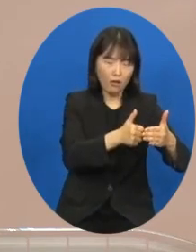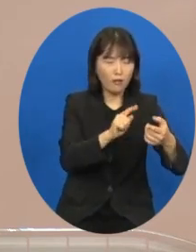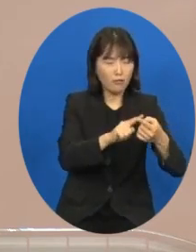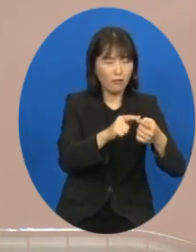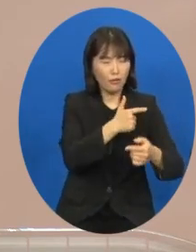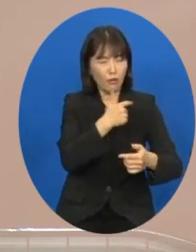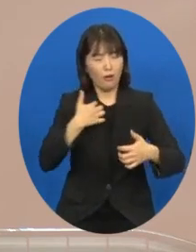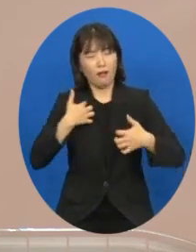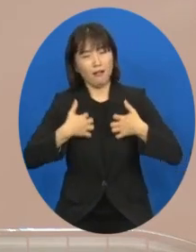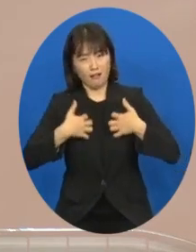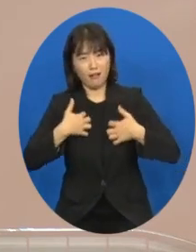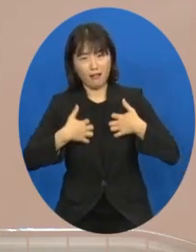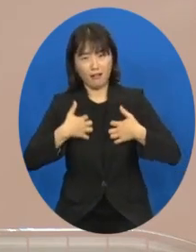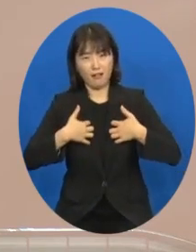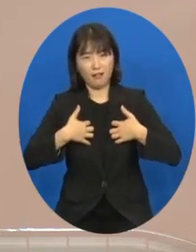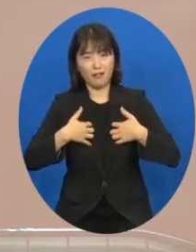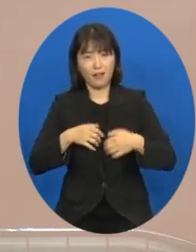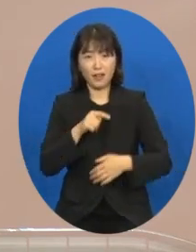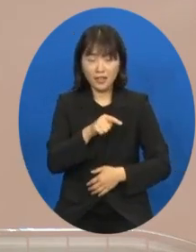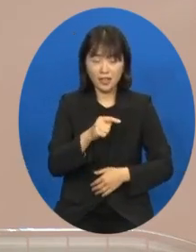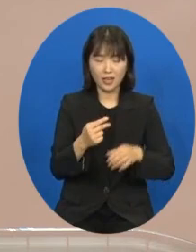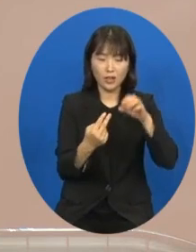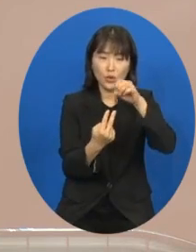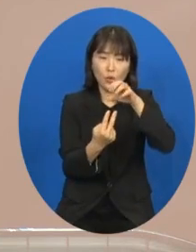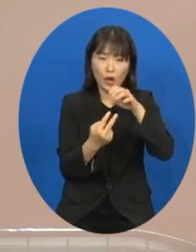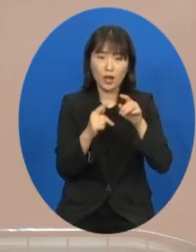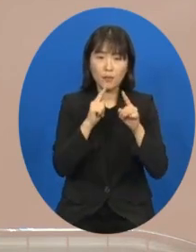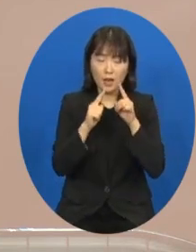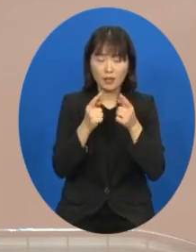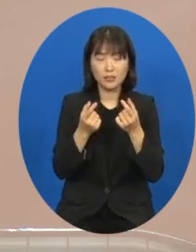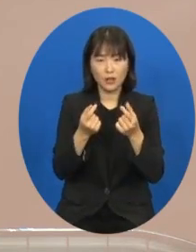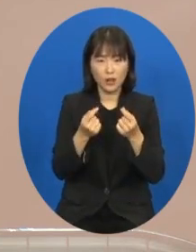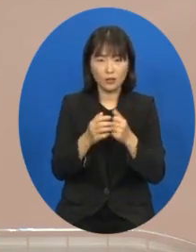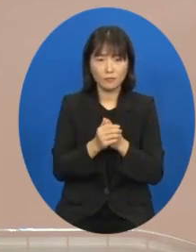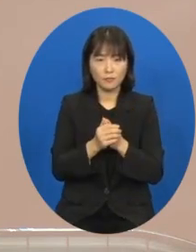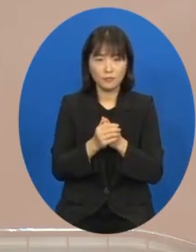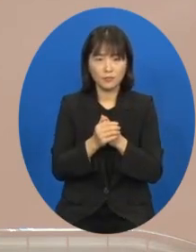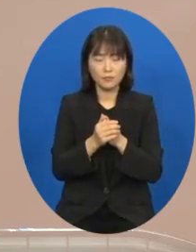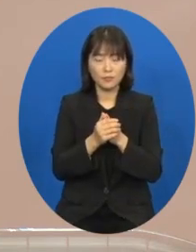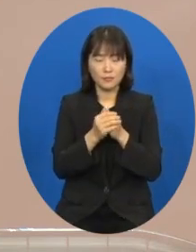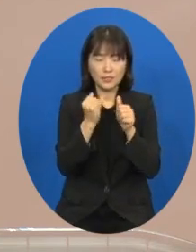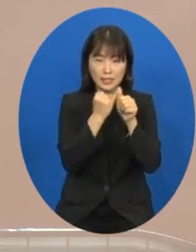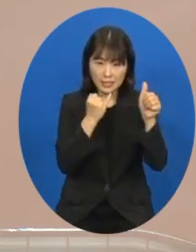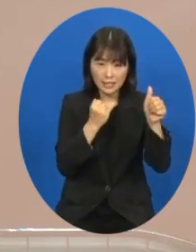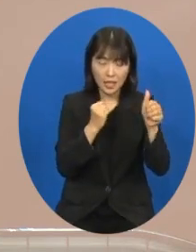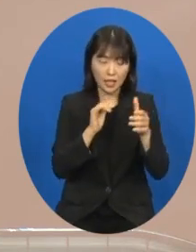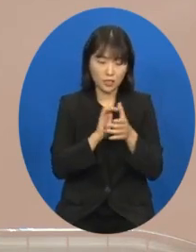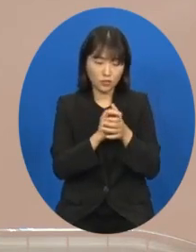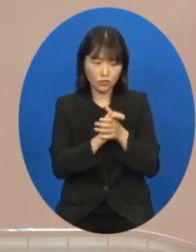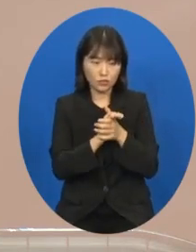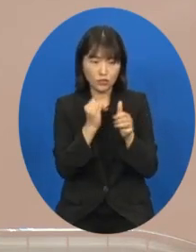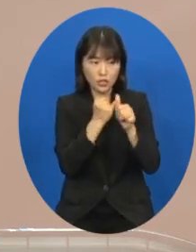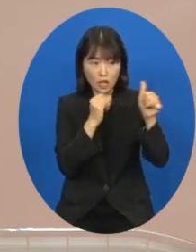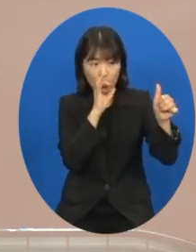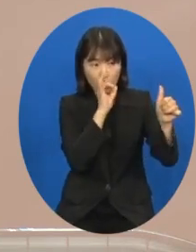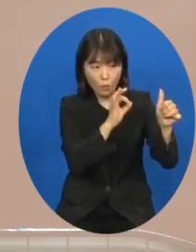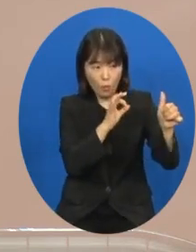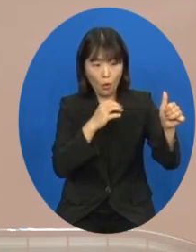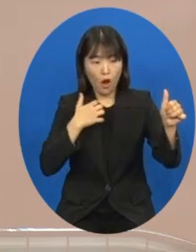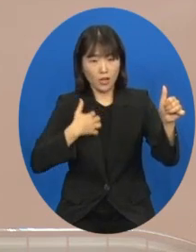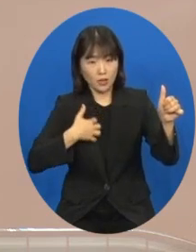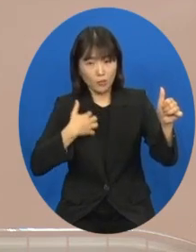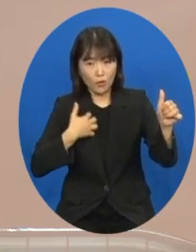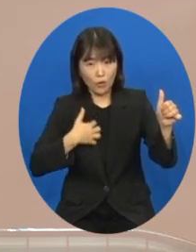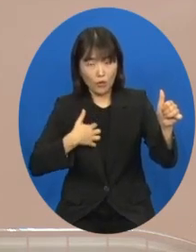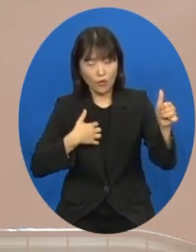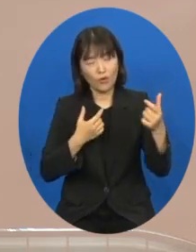기쁜 거죠. 이게 바로 요한이 말했던 신랑의 들러리가 신랑을 보고 기뻐하는 거, 그